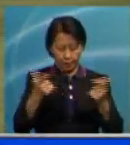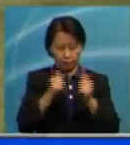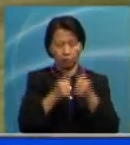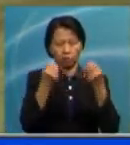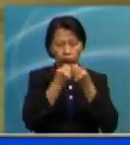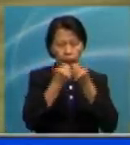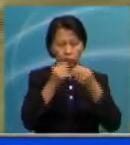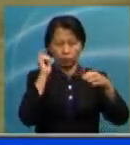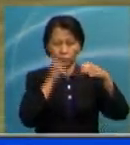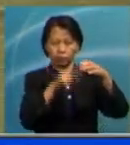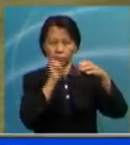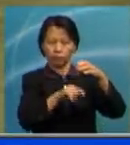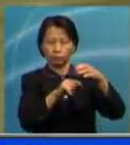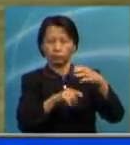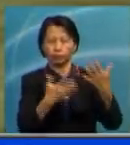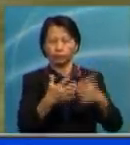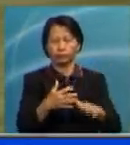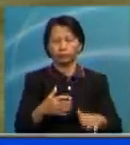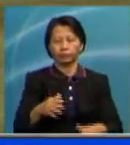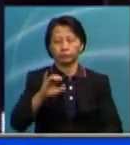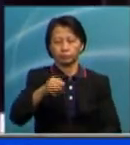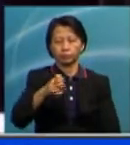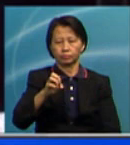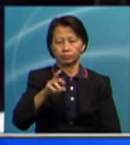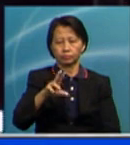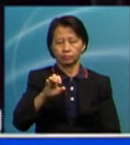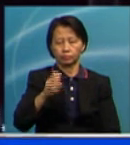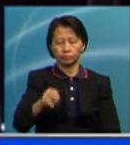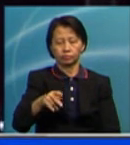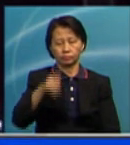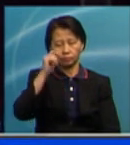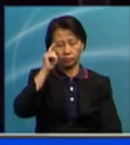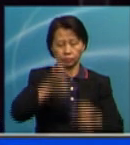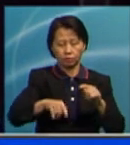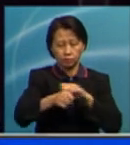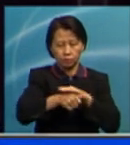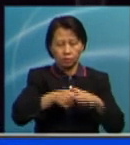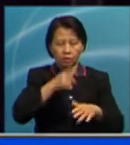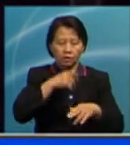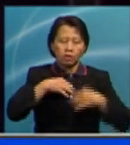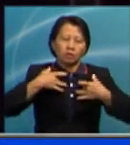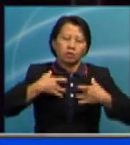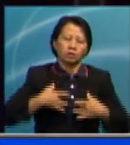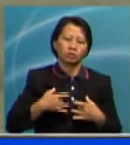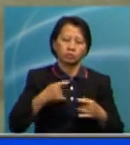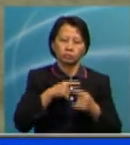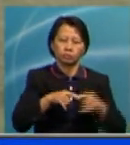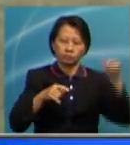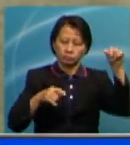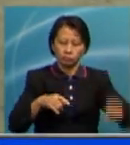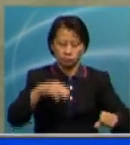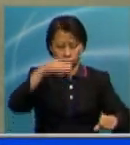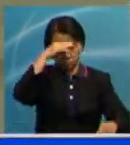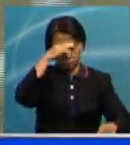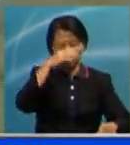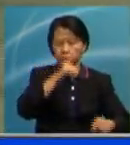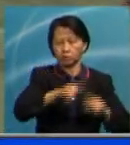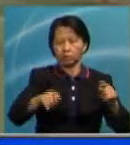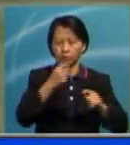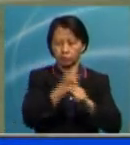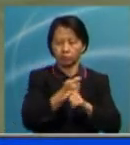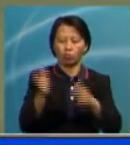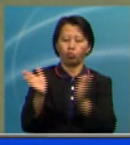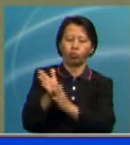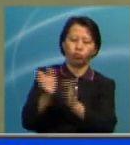jumlah jaringan pengurus jdt bojan hodak tidak dapat menyembunyikan rasa kecewanya atas kekalahan tersebut namun tetap